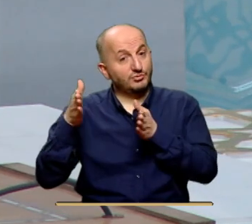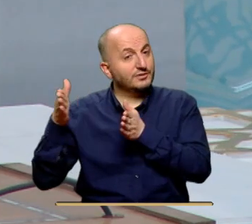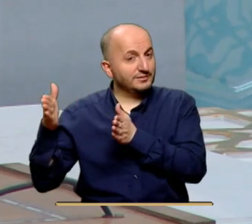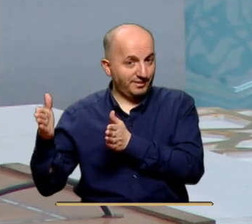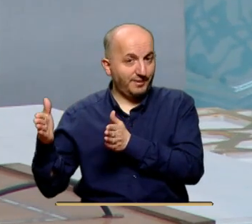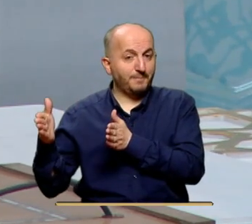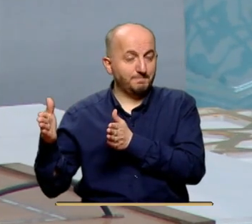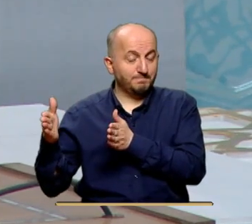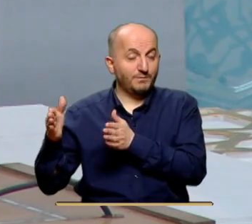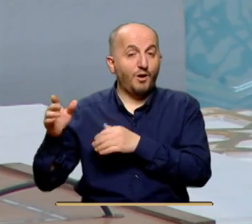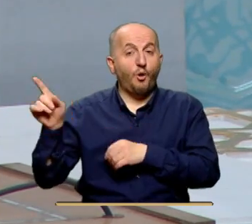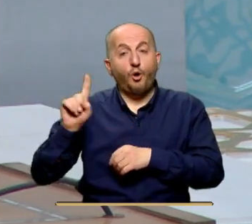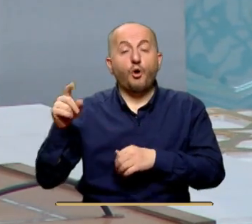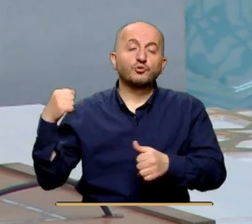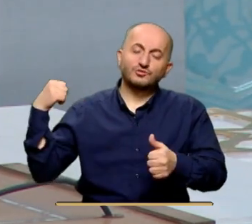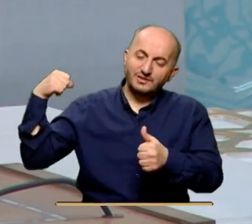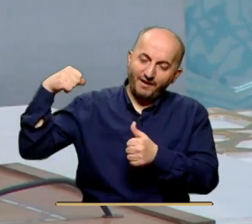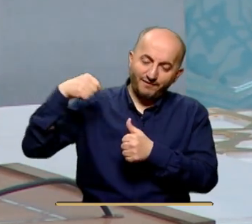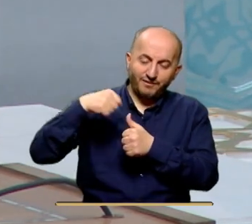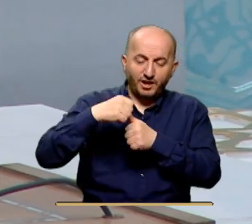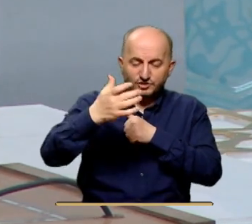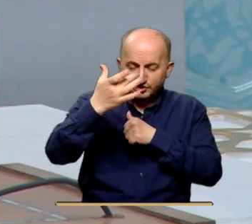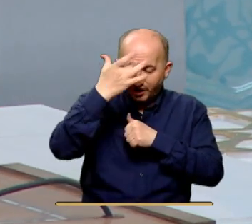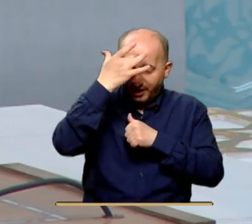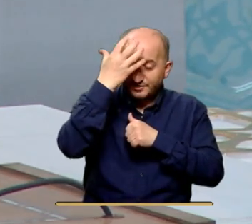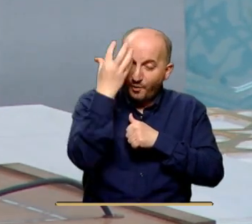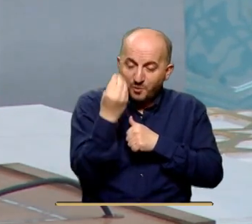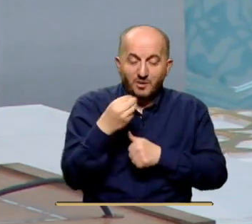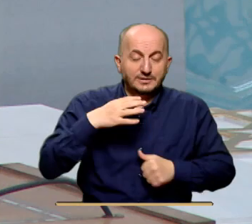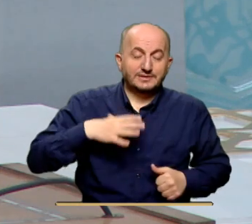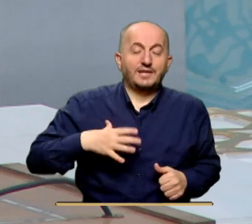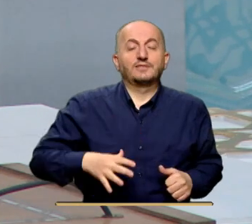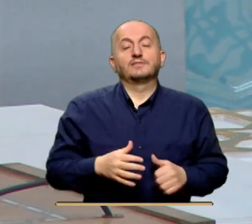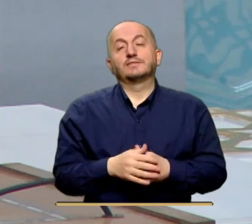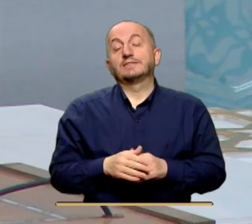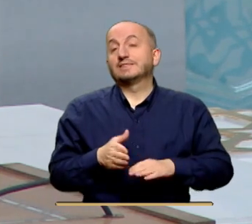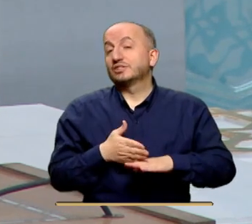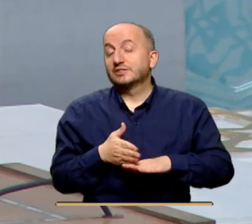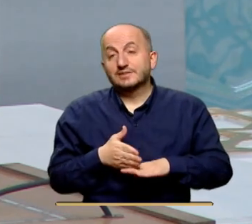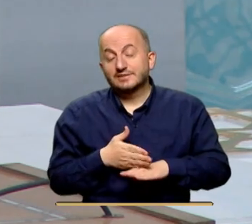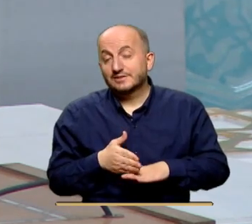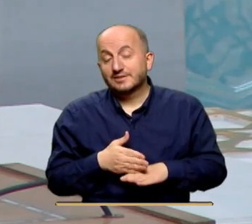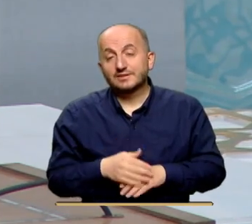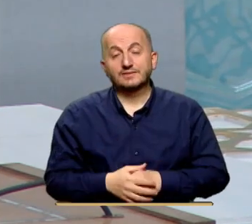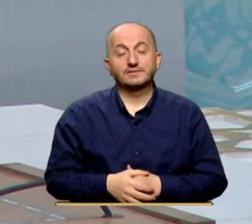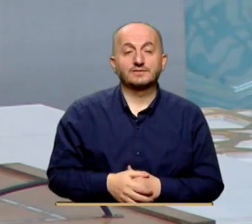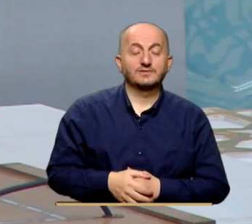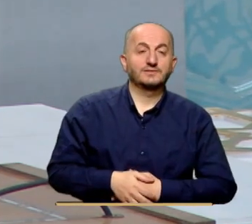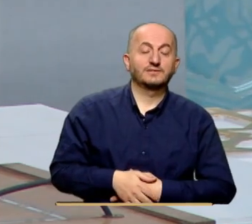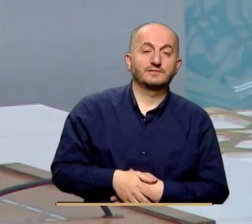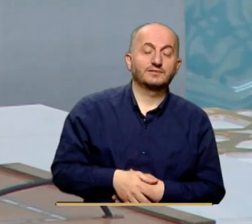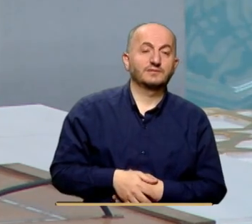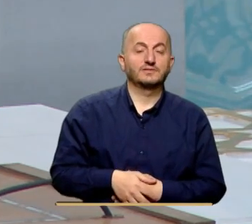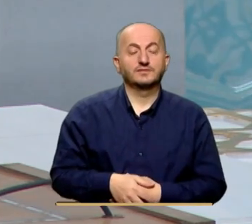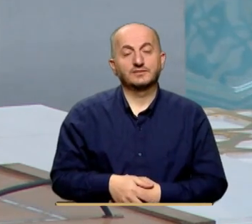şehitler 10 defa bu şehadeti tatmak ister. Niçin? Lima yara